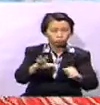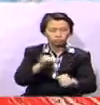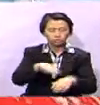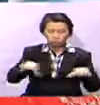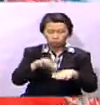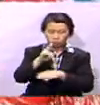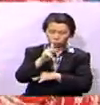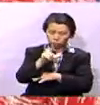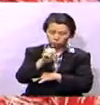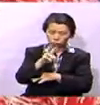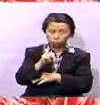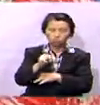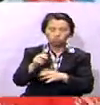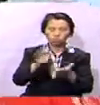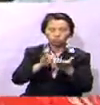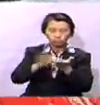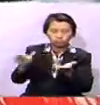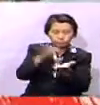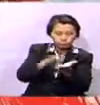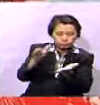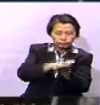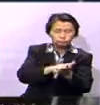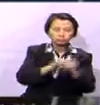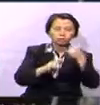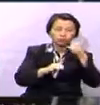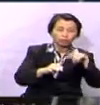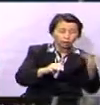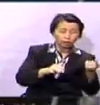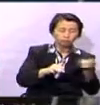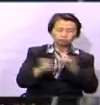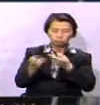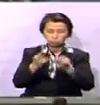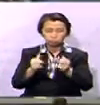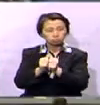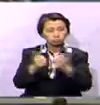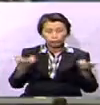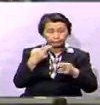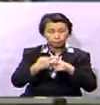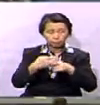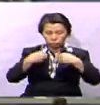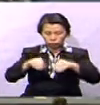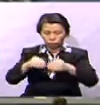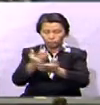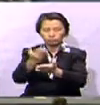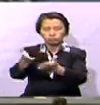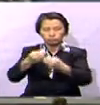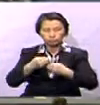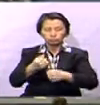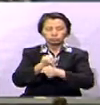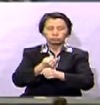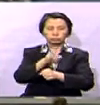telefon dengan identiti pengguna disalin ke telefon lain. Urus niaga secara tanpa nama antara penjual dan pembeli bagi